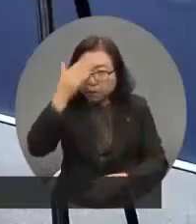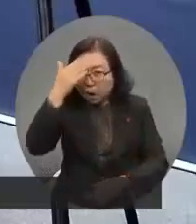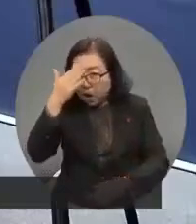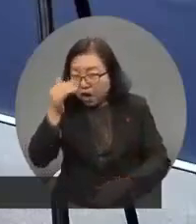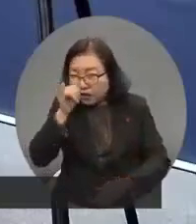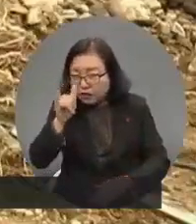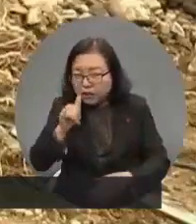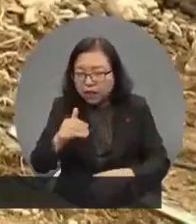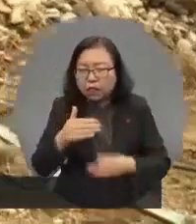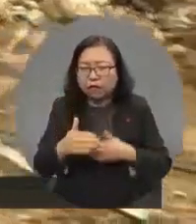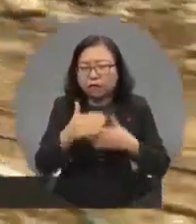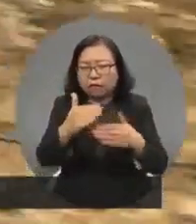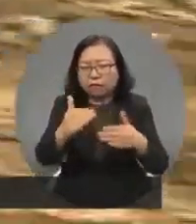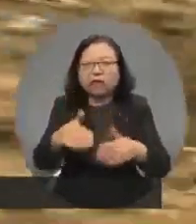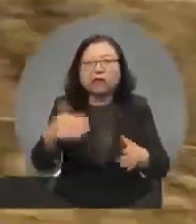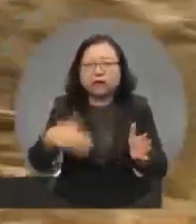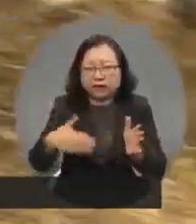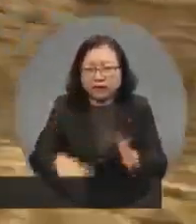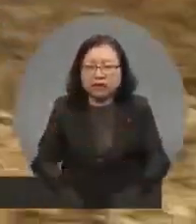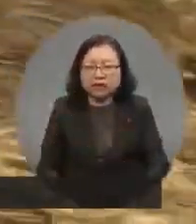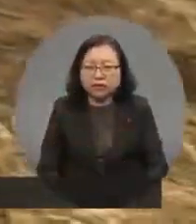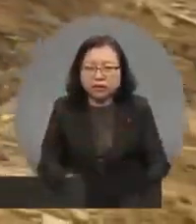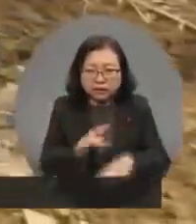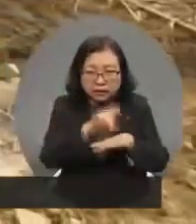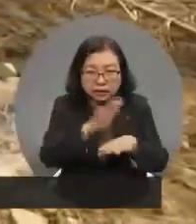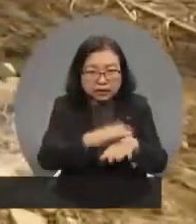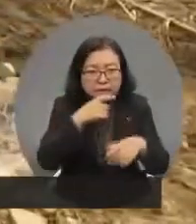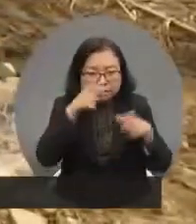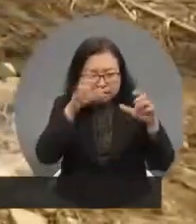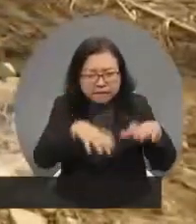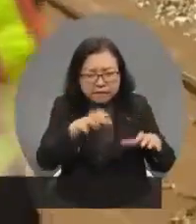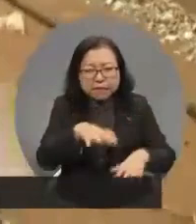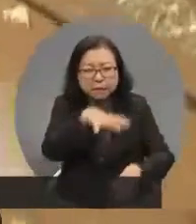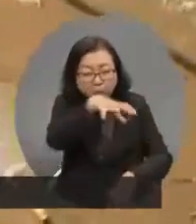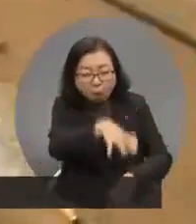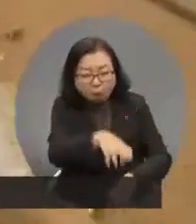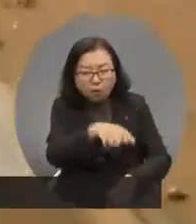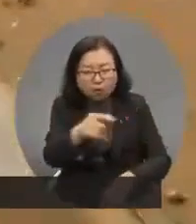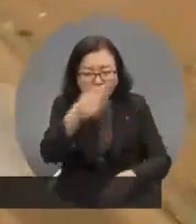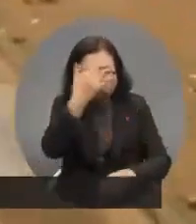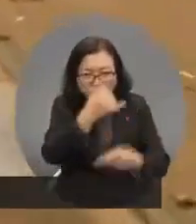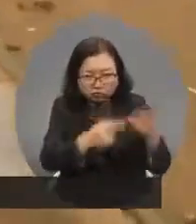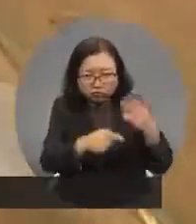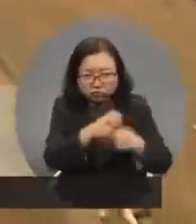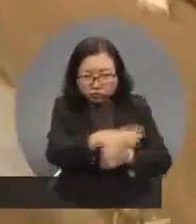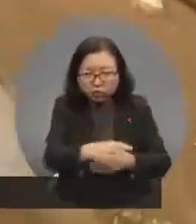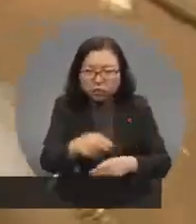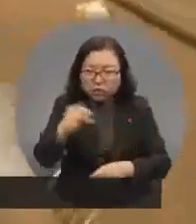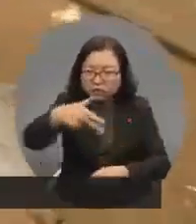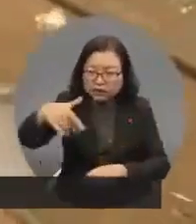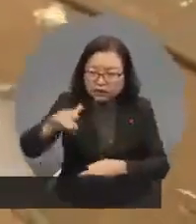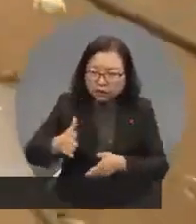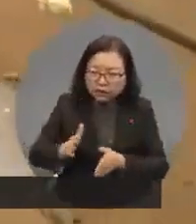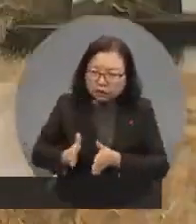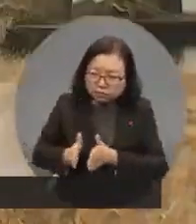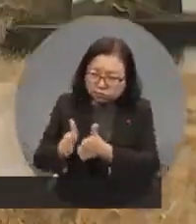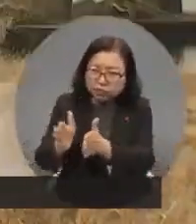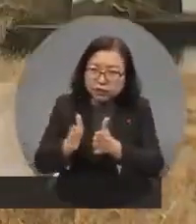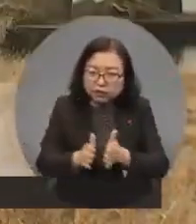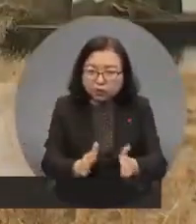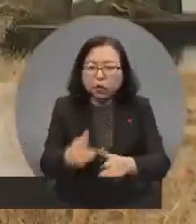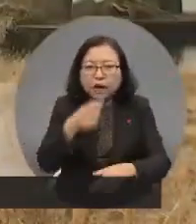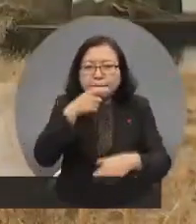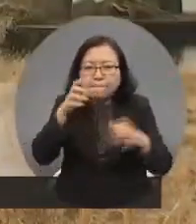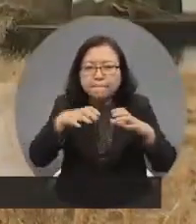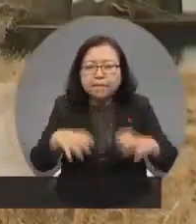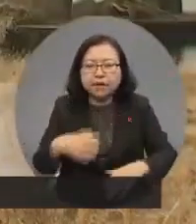않았습니다. 상습 수해 구간인 충주 3탄과 제천 연박의 직선화, 홍수 위험이 있는